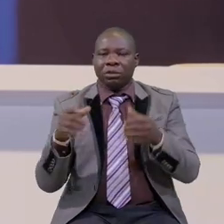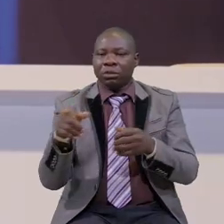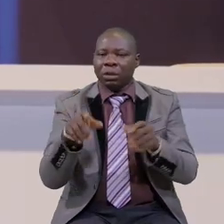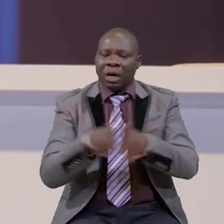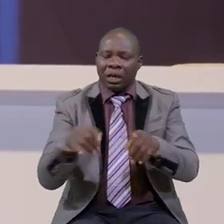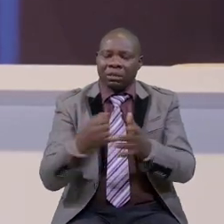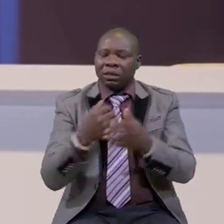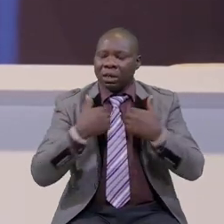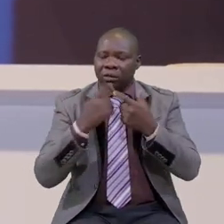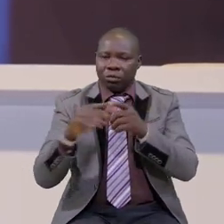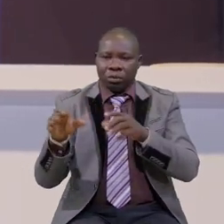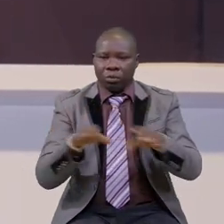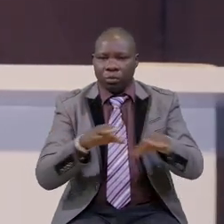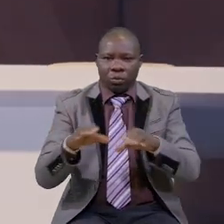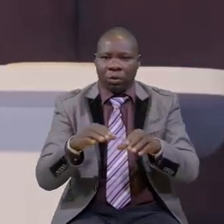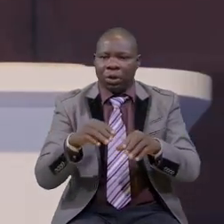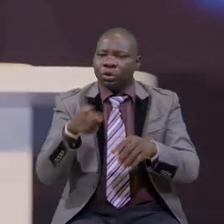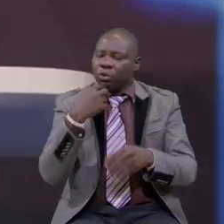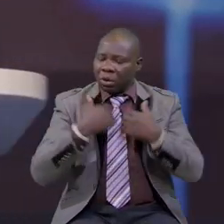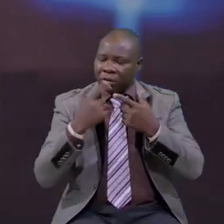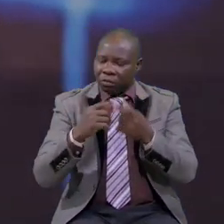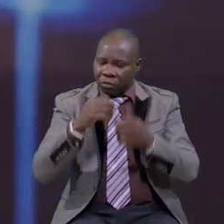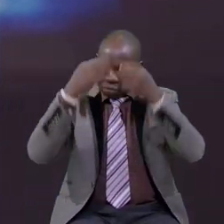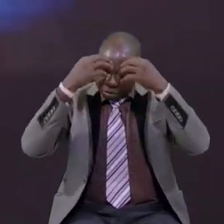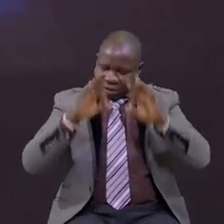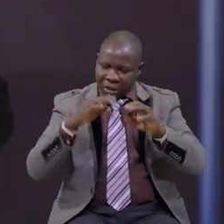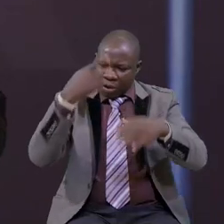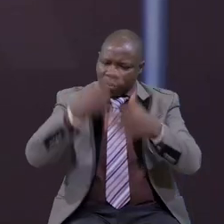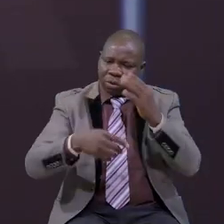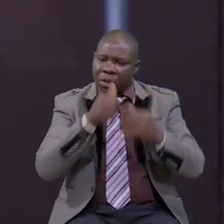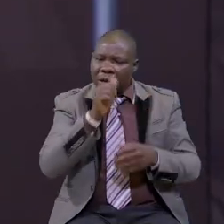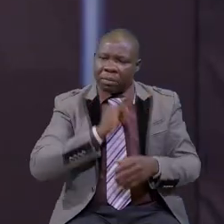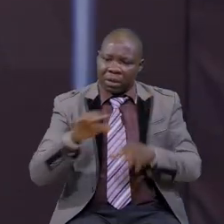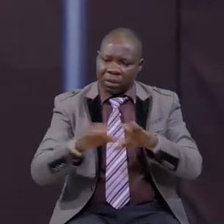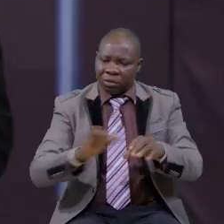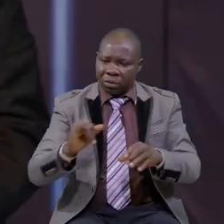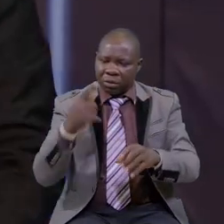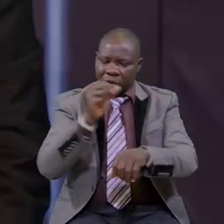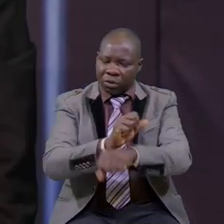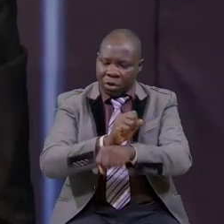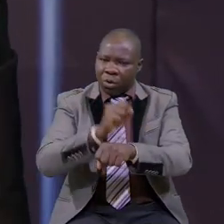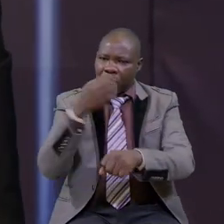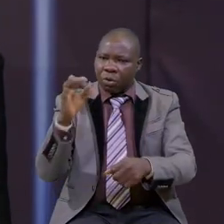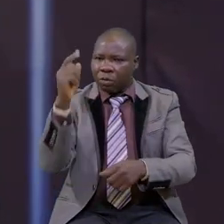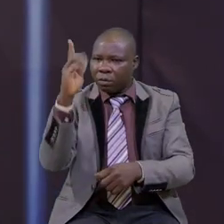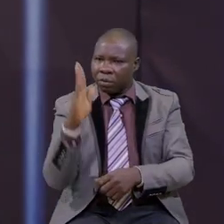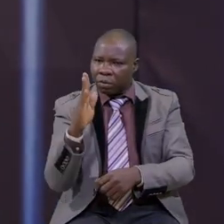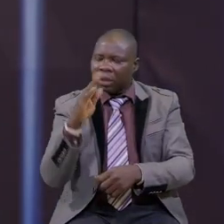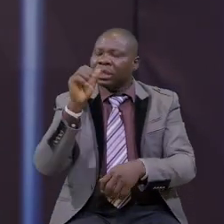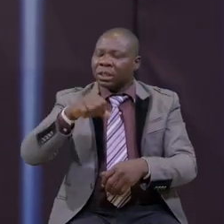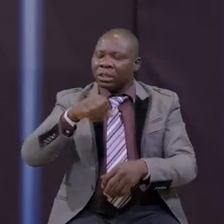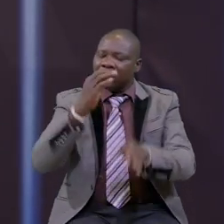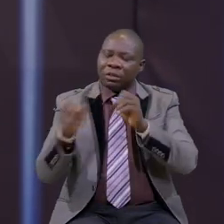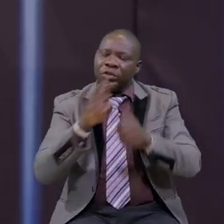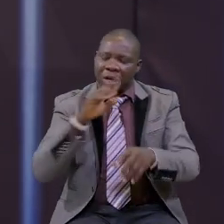décider. L'œuvre que je fais, est-ce que je fais l'œuvre de Dieu? D'accord, si je fais l'œuvre de Dieu, il nous a